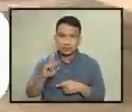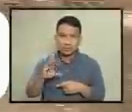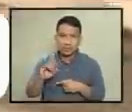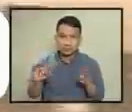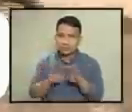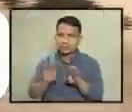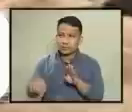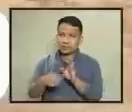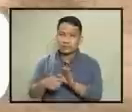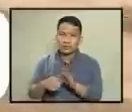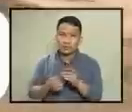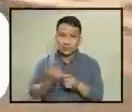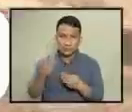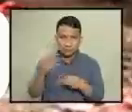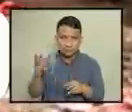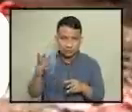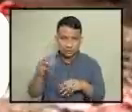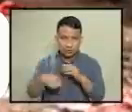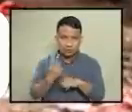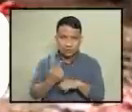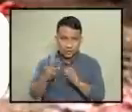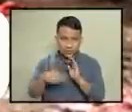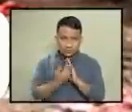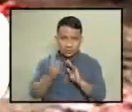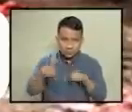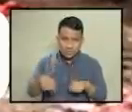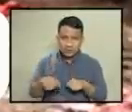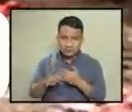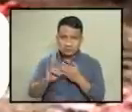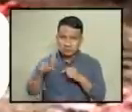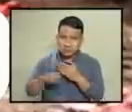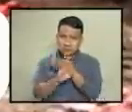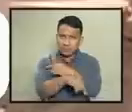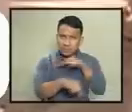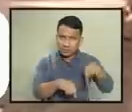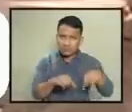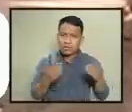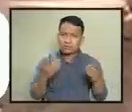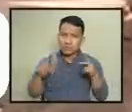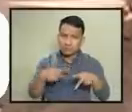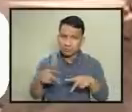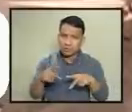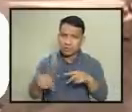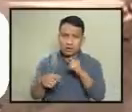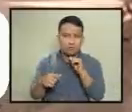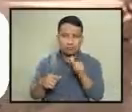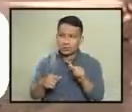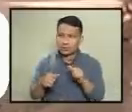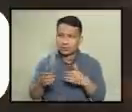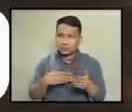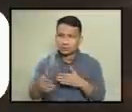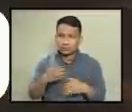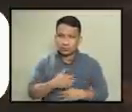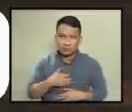bayan at pagtanggal ng window hours. Para sa kanya, dapat nang pabalikin ang mga tao. Wala rin daw problema sakaling